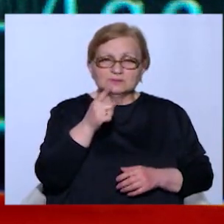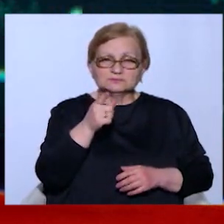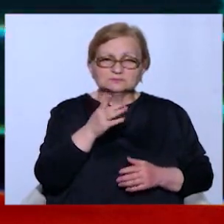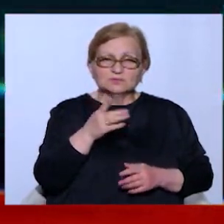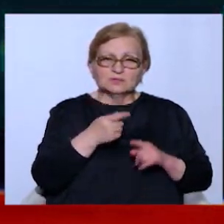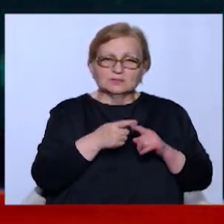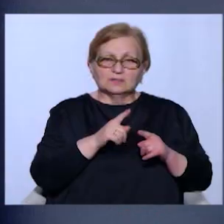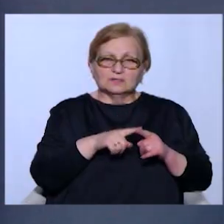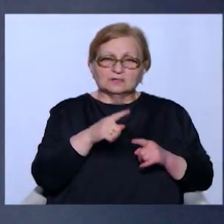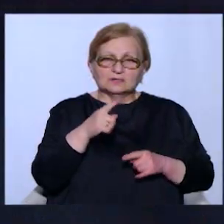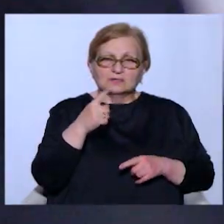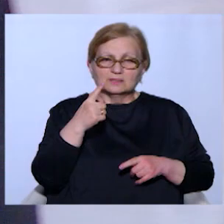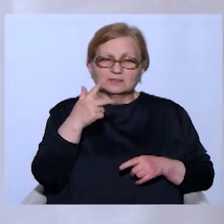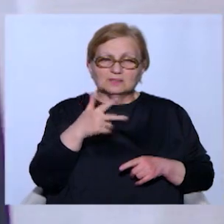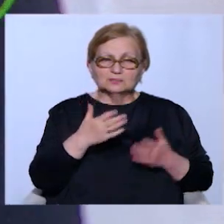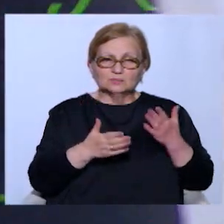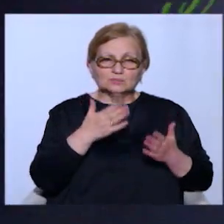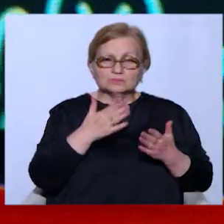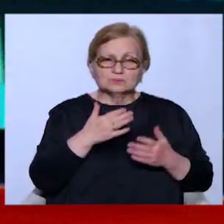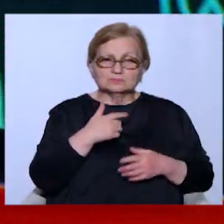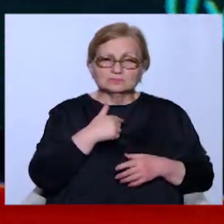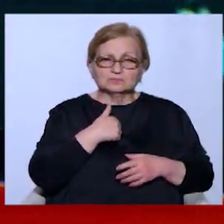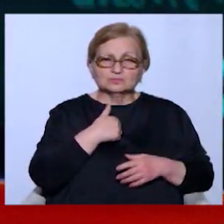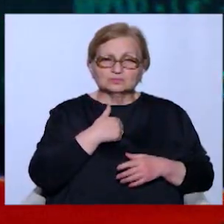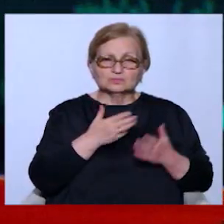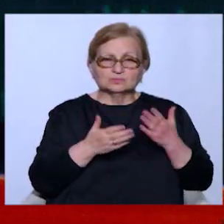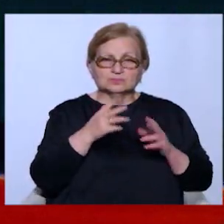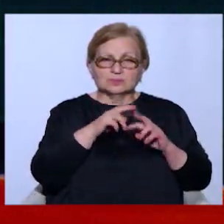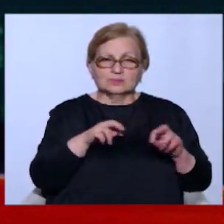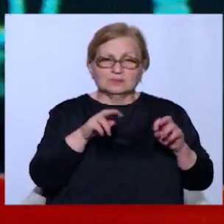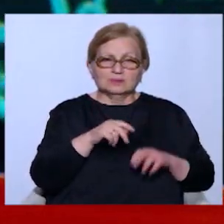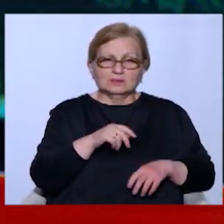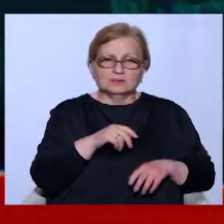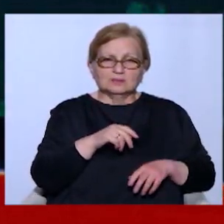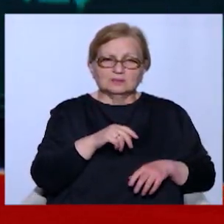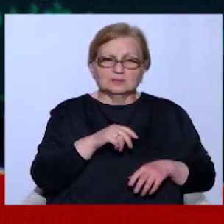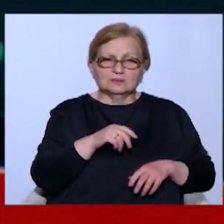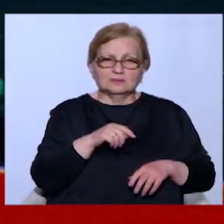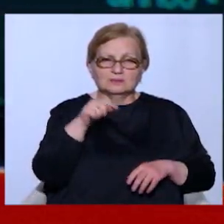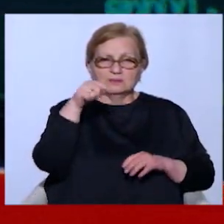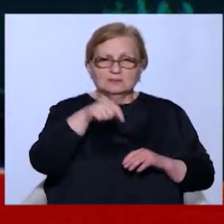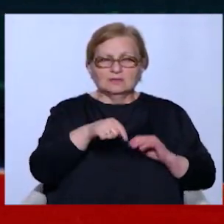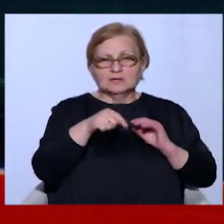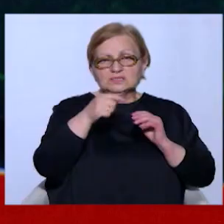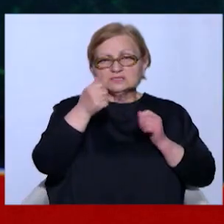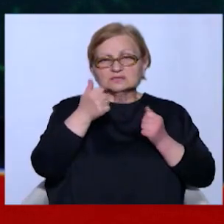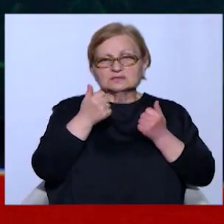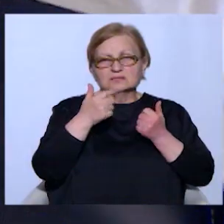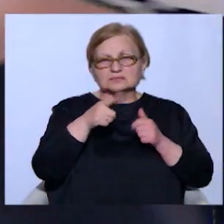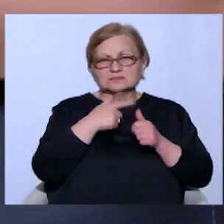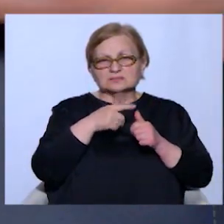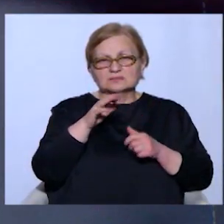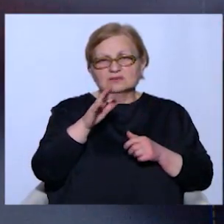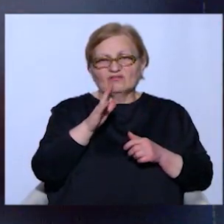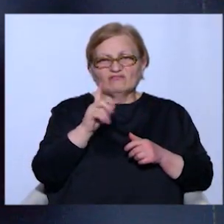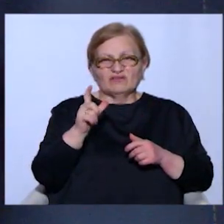ხდება იმიტომ, რომ თუ ჩვენ განვიხილავთ აი ამ ქვესიმრავლეს, ეგრეთ